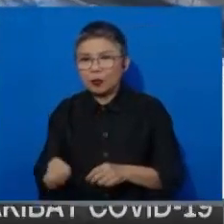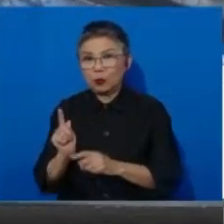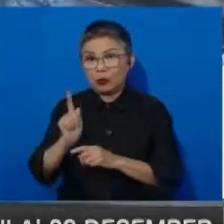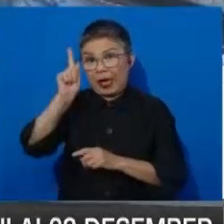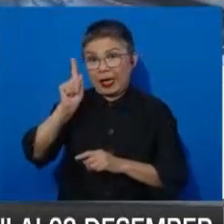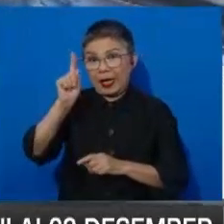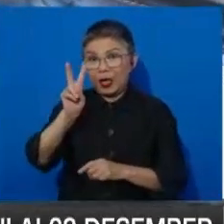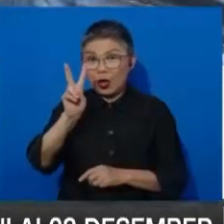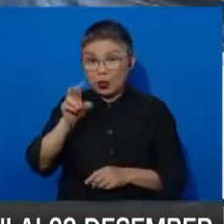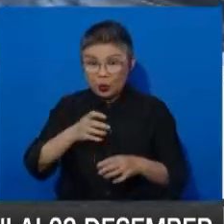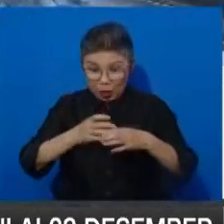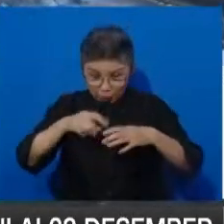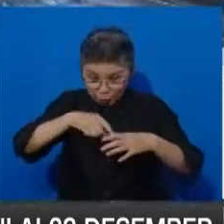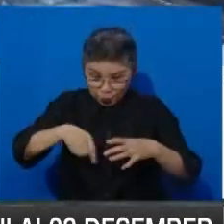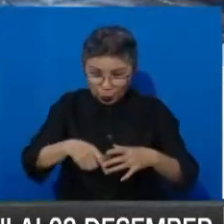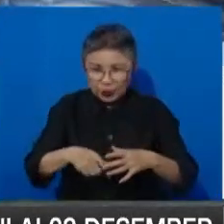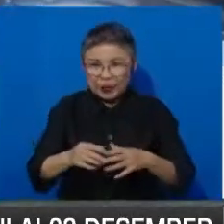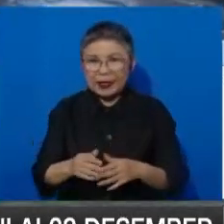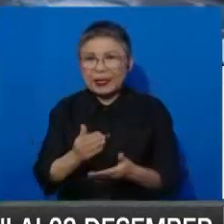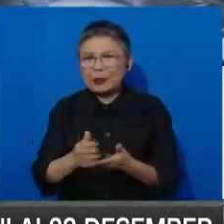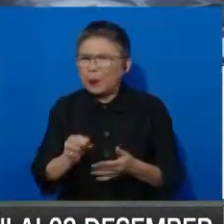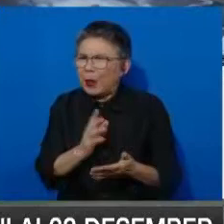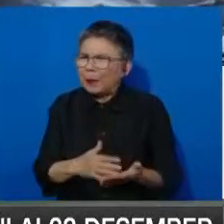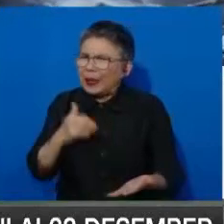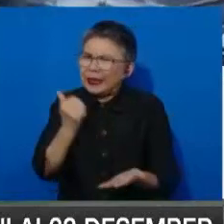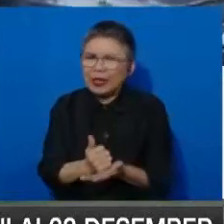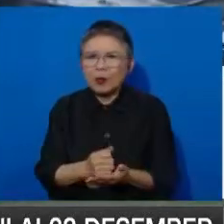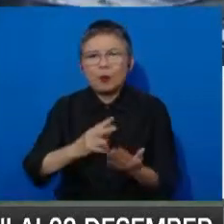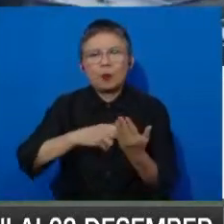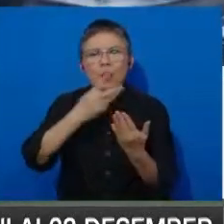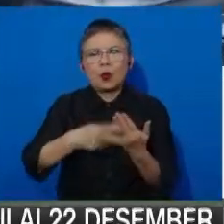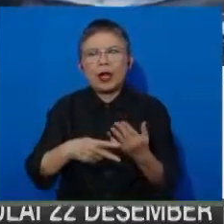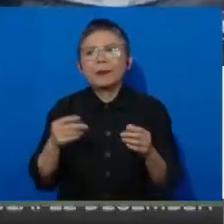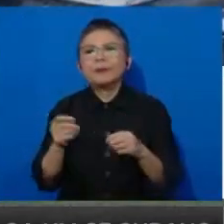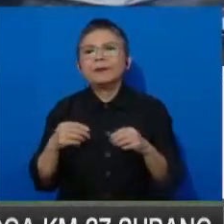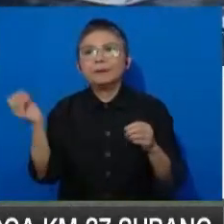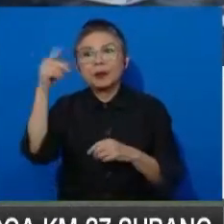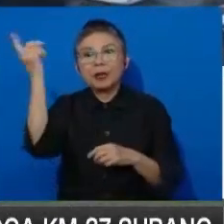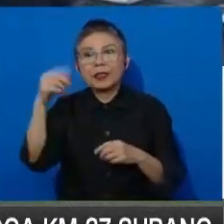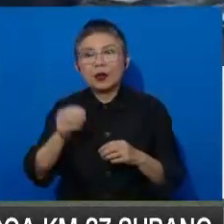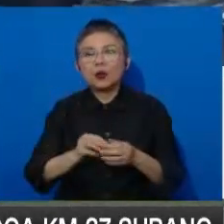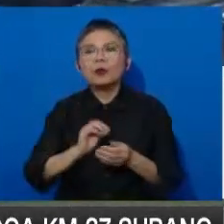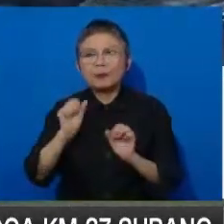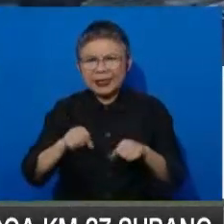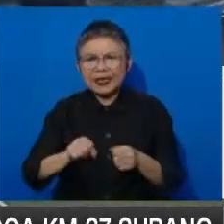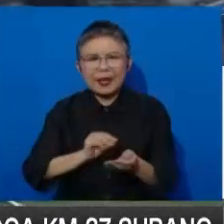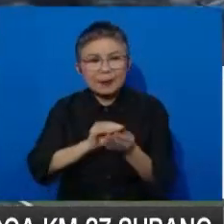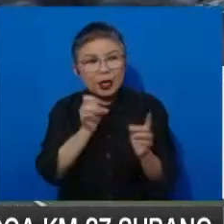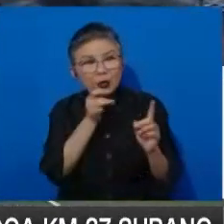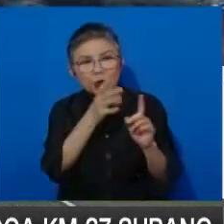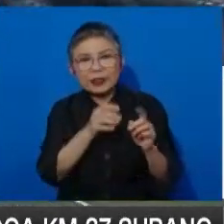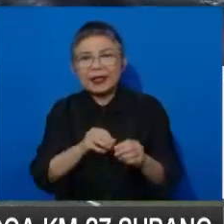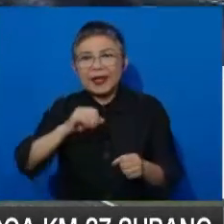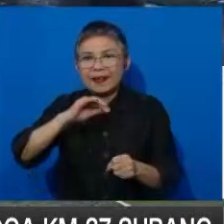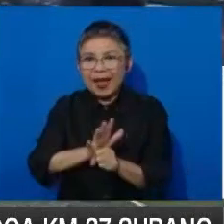dua cadangan migas ini sekaligus sebagai bagian penting dari program pemerintah di sektor energi nasional untuk bisa mencapai target produksi